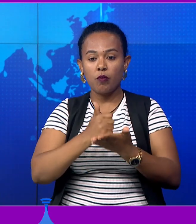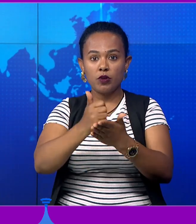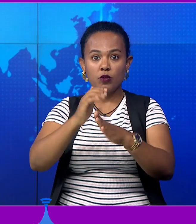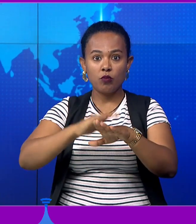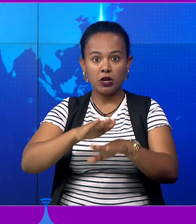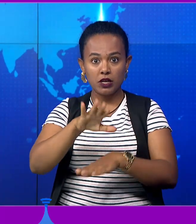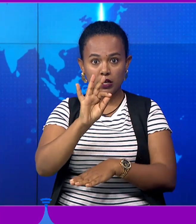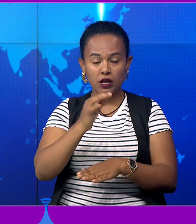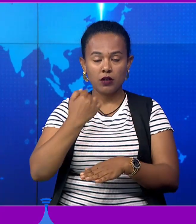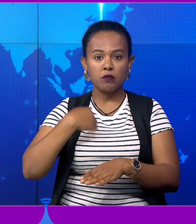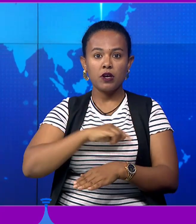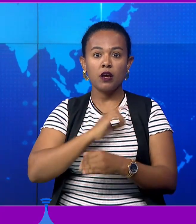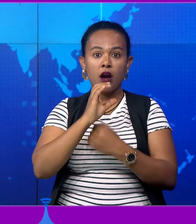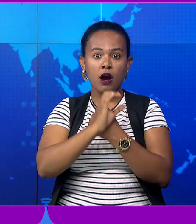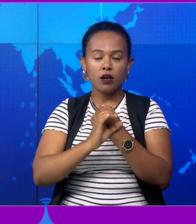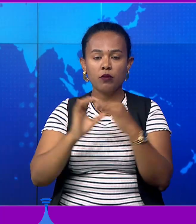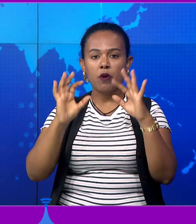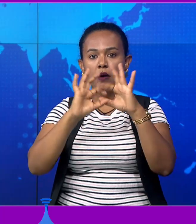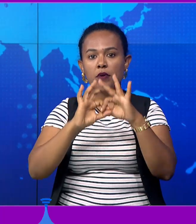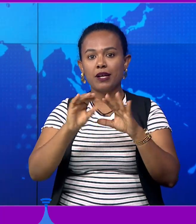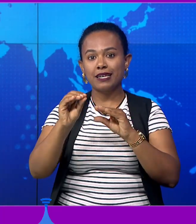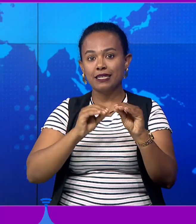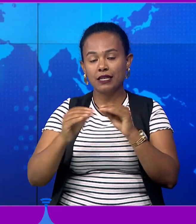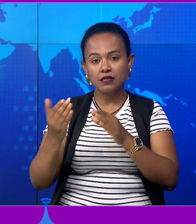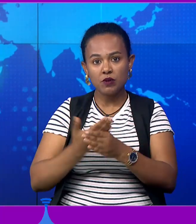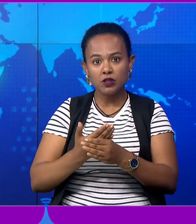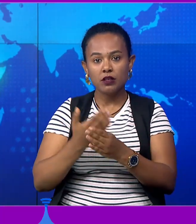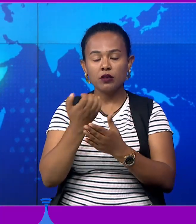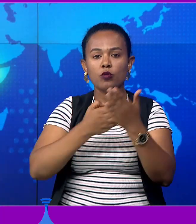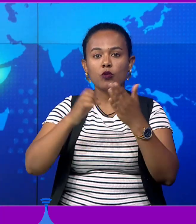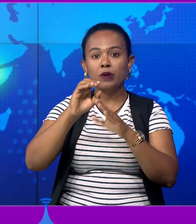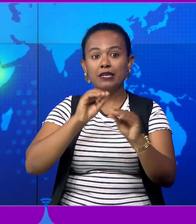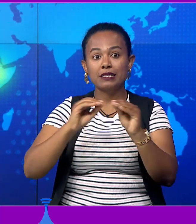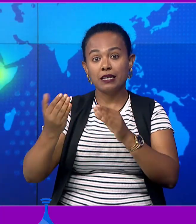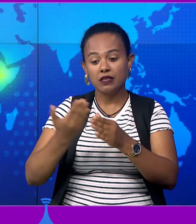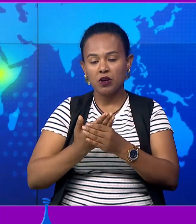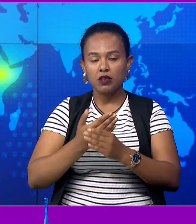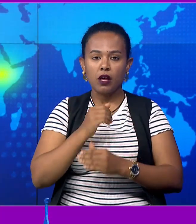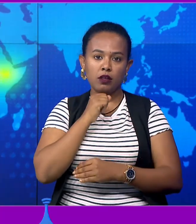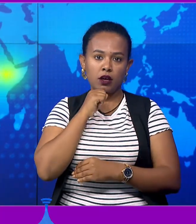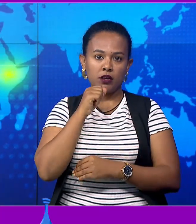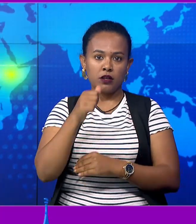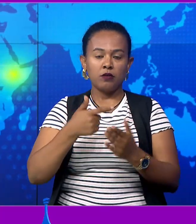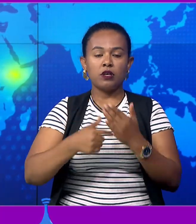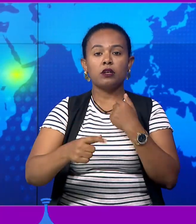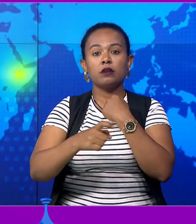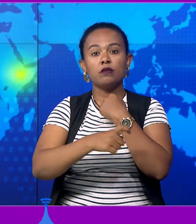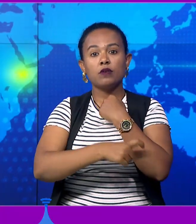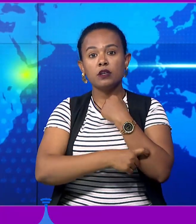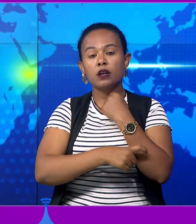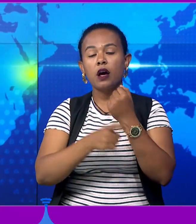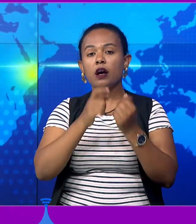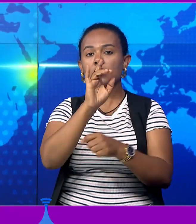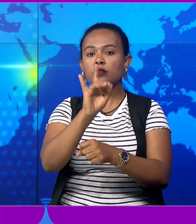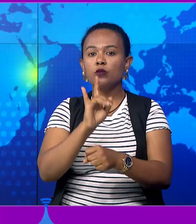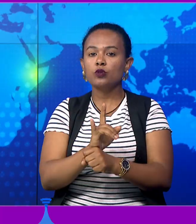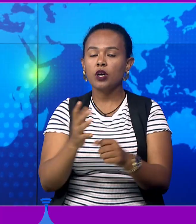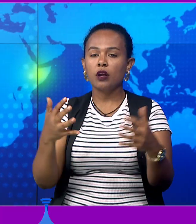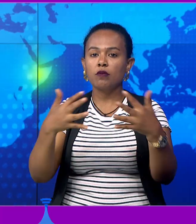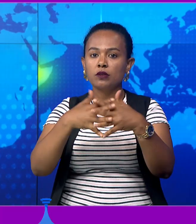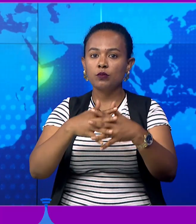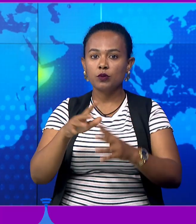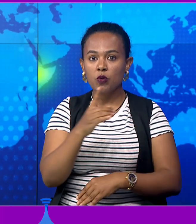እንገኛለን። በእኛ ሀገር ሁኔታ ማህበራዊ እንቅስቃሴዎችን መክታት፣ ኢኮኖሚያዊ እንቅስቃሴ መክታት ሳይሆን ይህንን ፈተና ከዜጎች ጋራ በትብብር